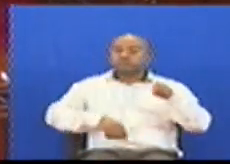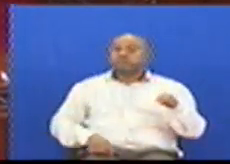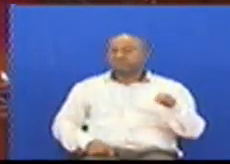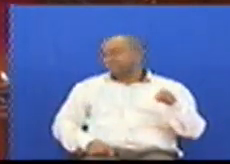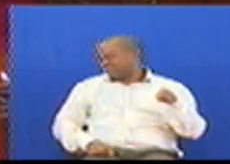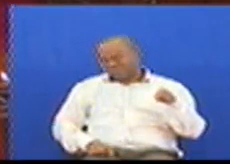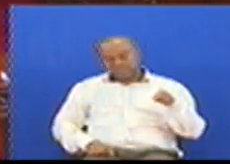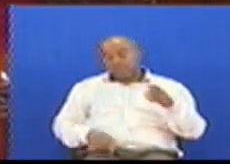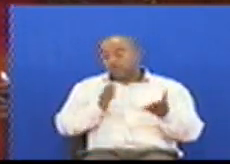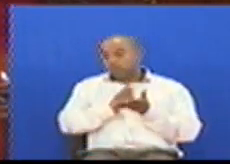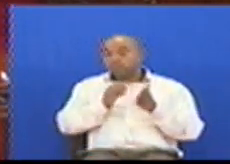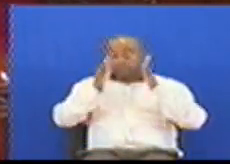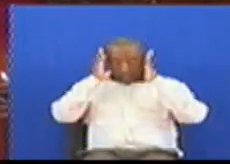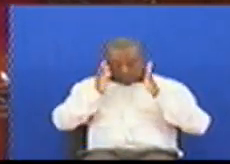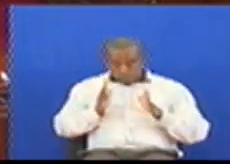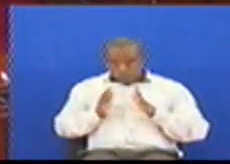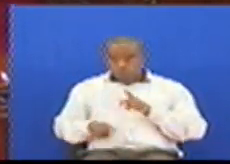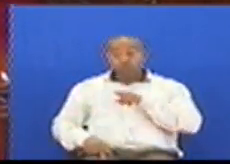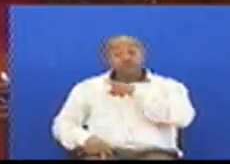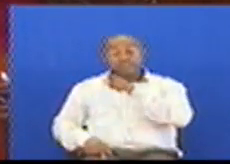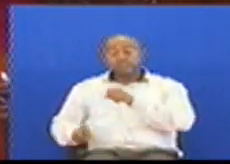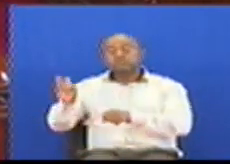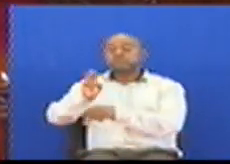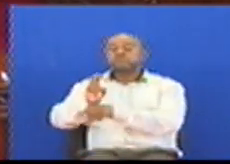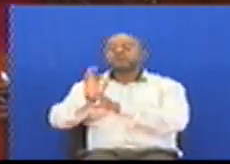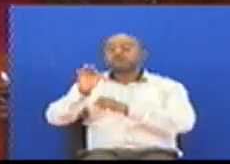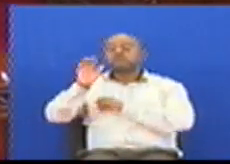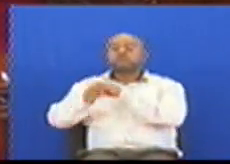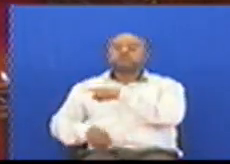katika kuongeza maeneo ya utawala, hili amelisimamia vizuri sana.